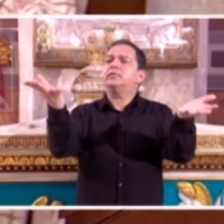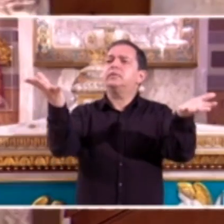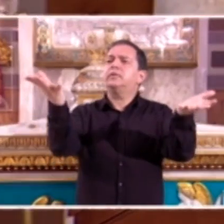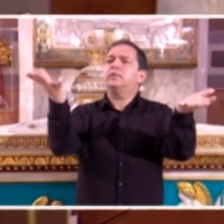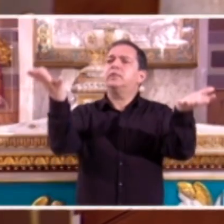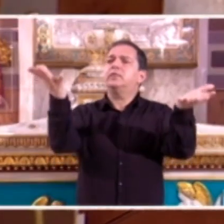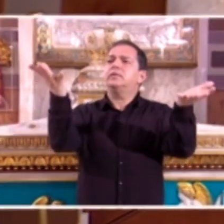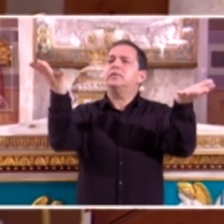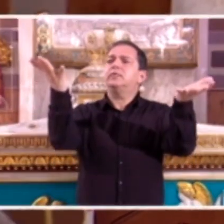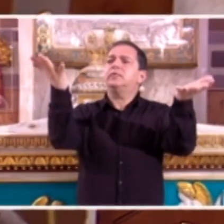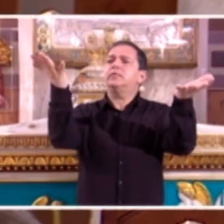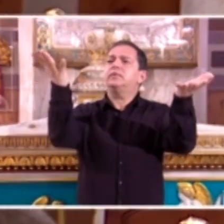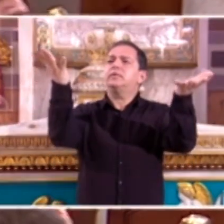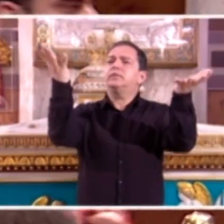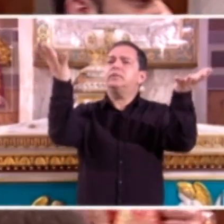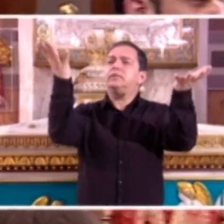καταχθονίων